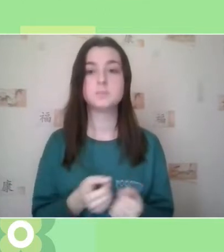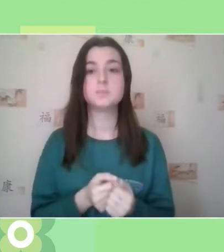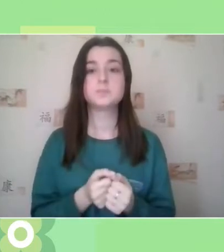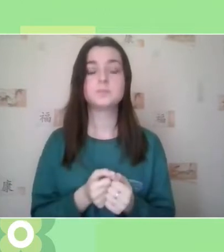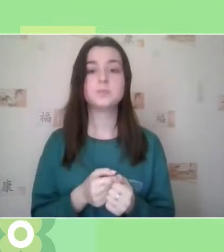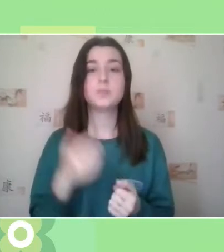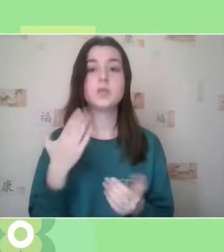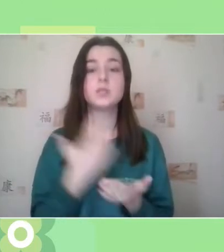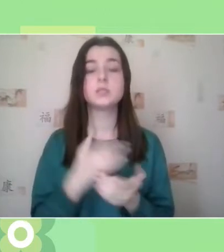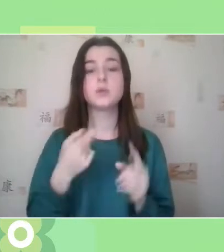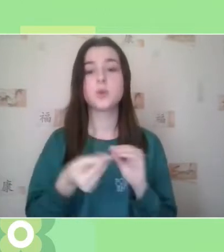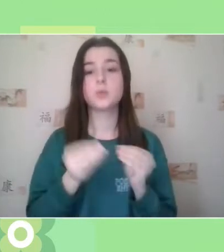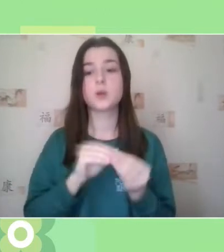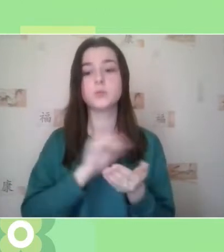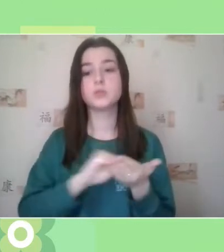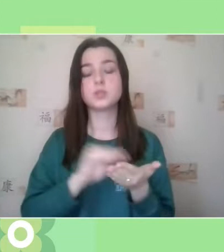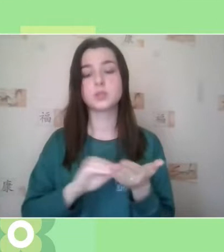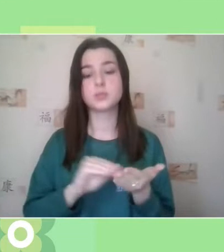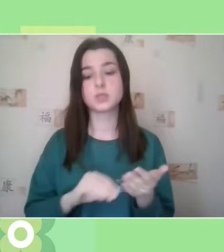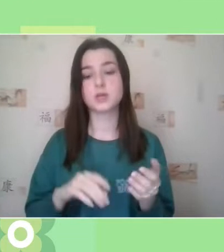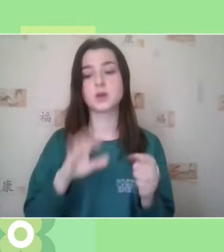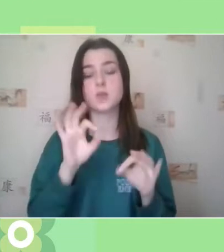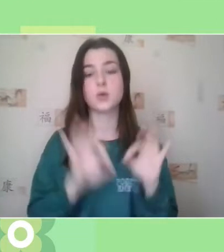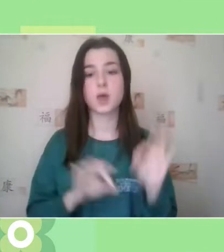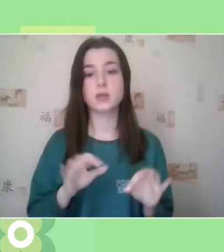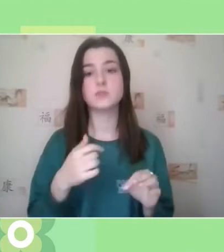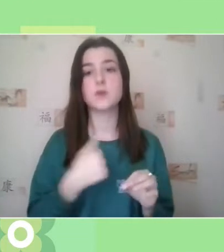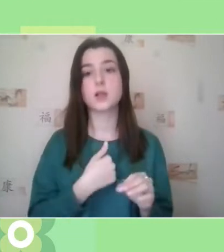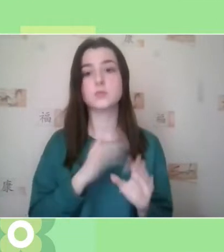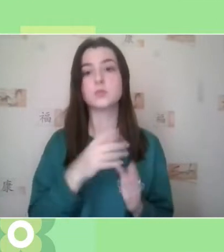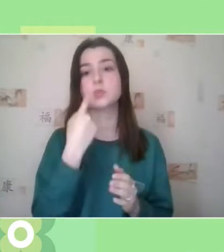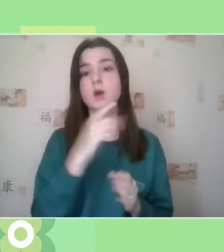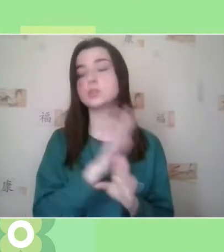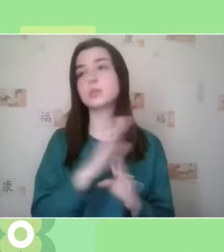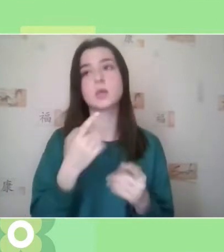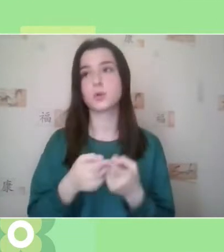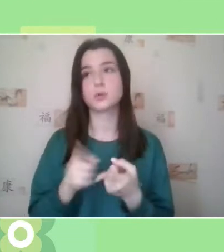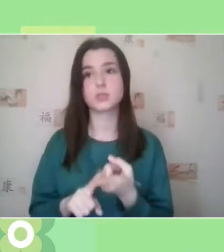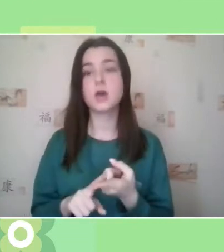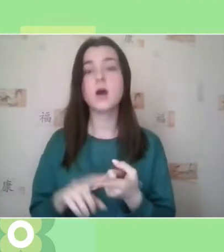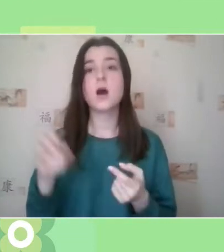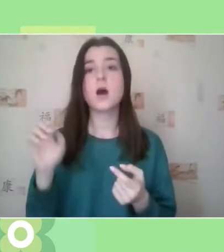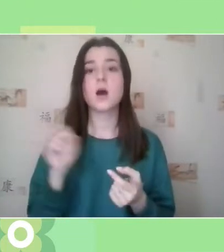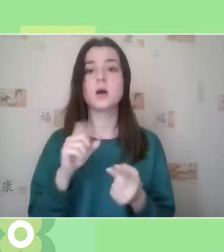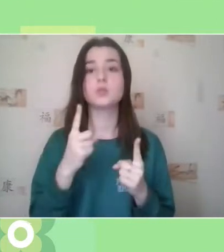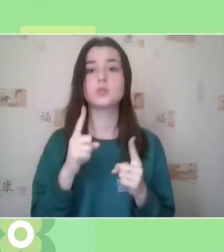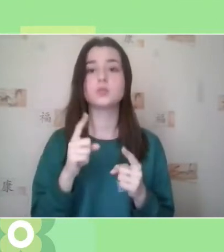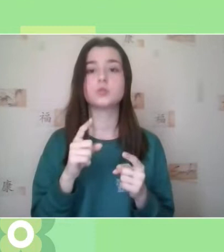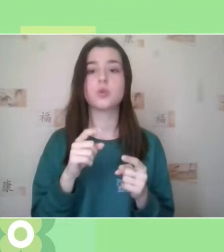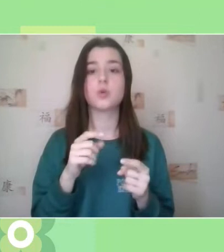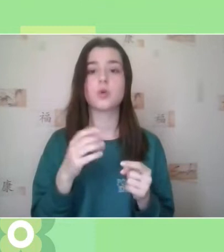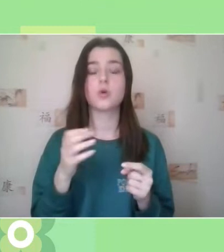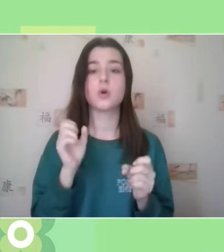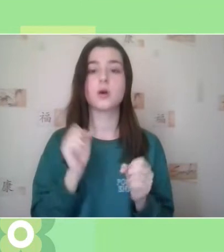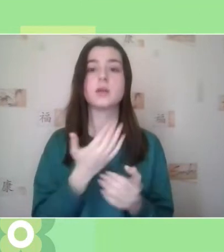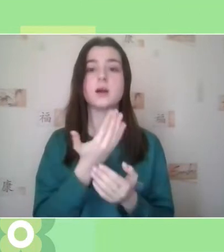під час написання проєктів і отримання грантів, але, власне кажучи, ми сьогодні будемо говорити не про них, тому що, як на мене, і зі мною,